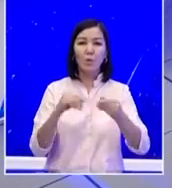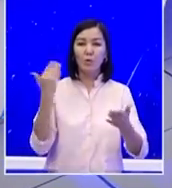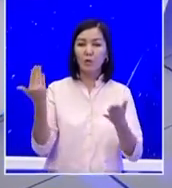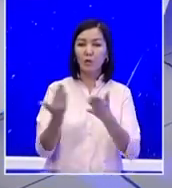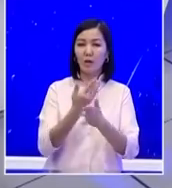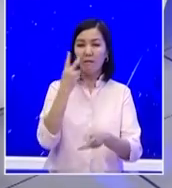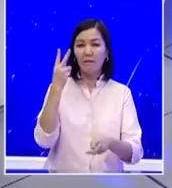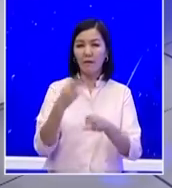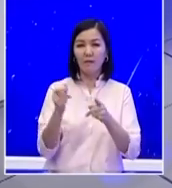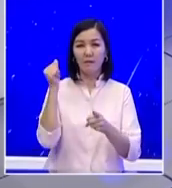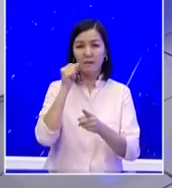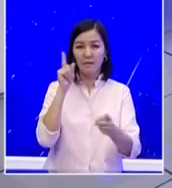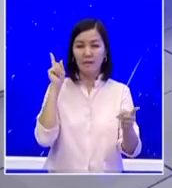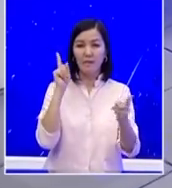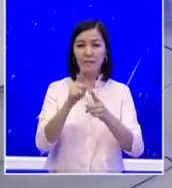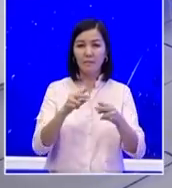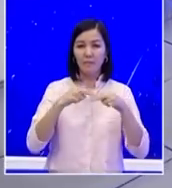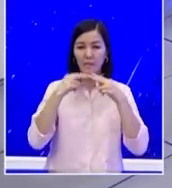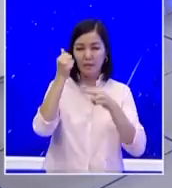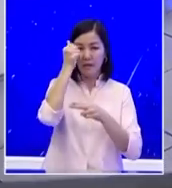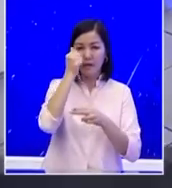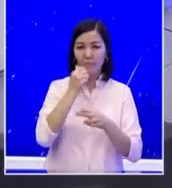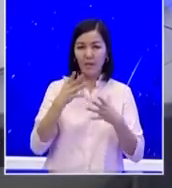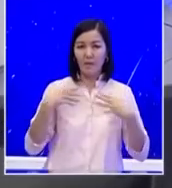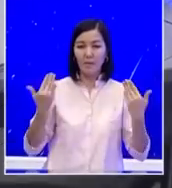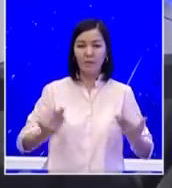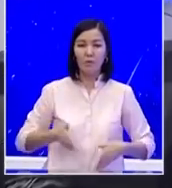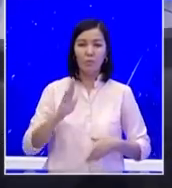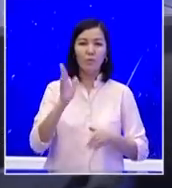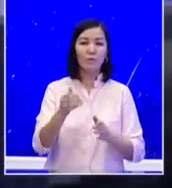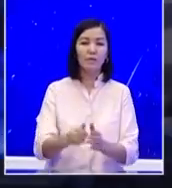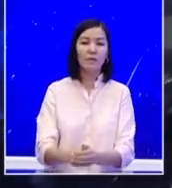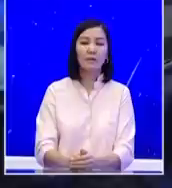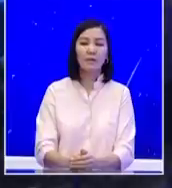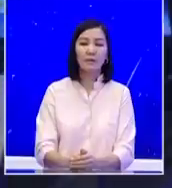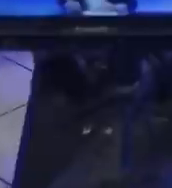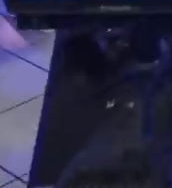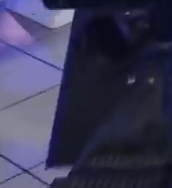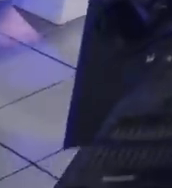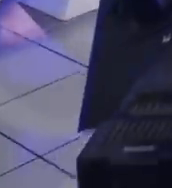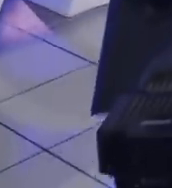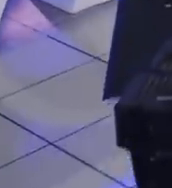Бүгінгі келіп түскен ақпараттар легі осындай. Назарларыңызға рахмет. Келесі эфирде жүздескенше аман сау болыңыздар.